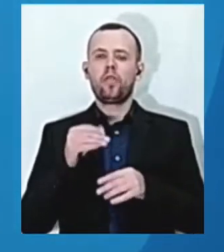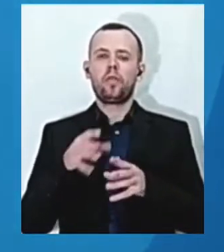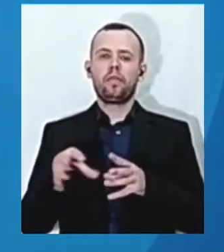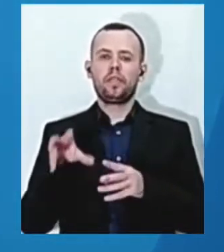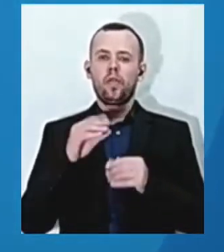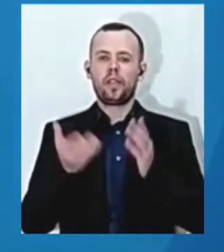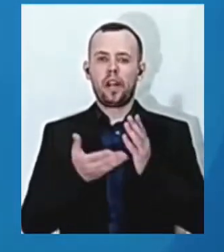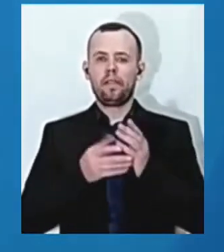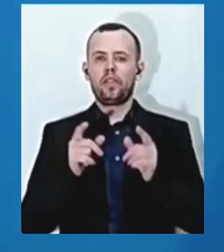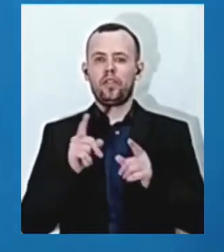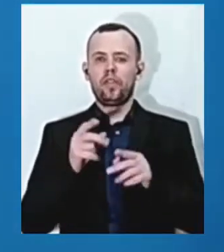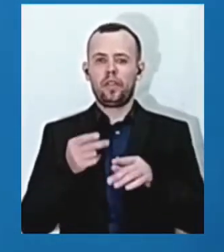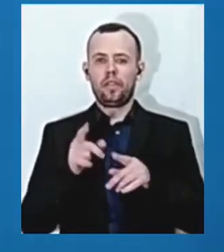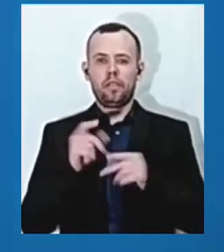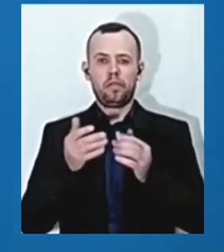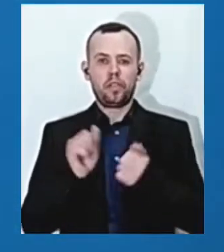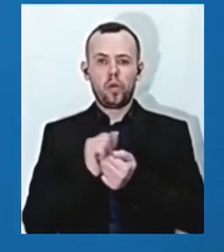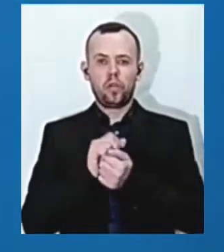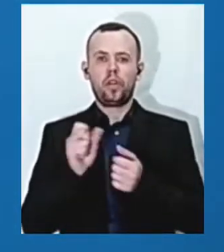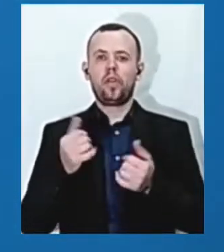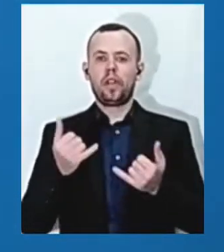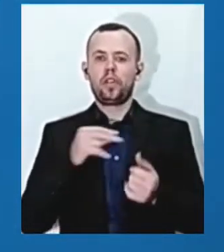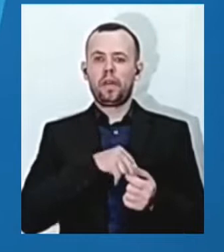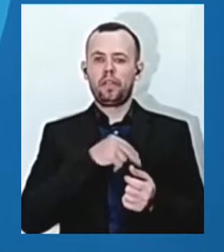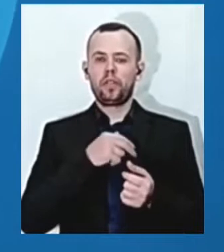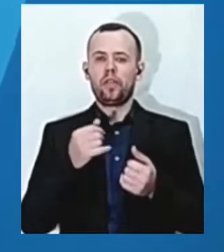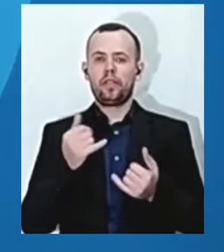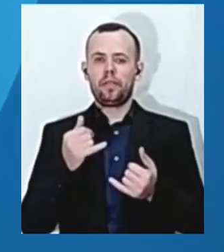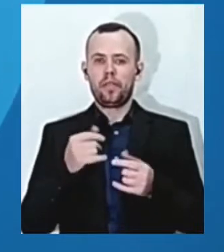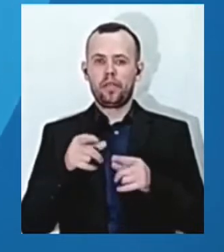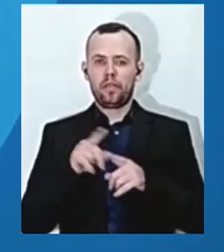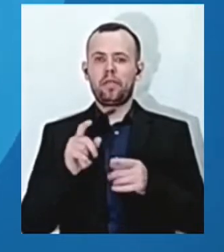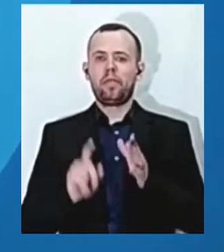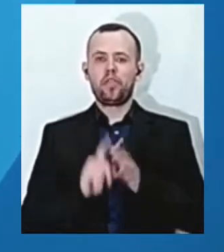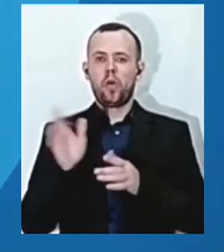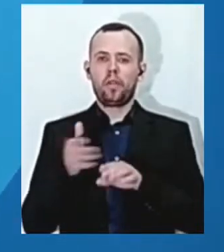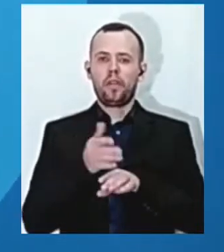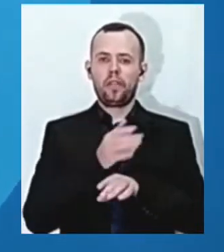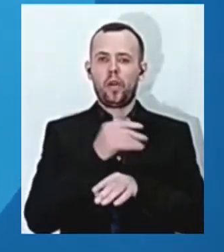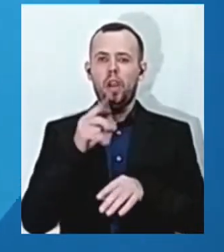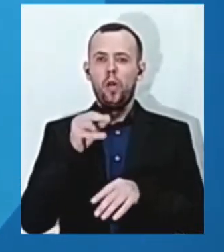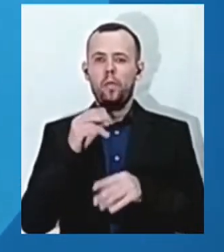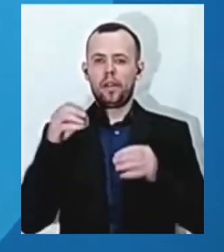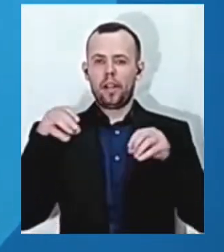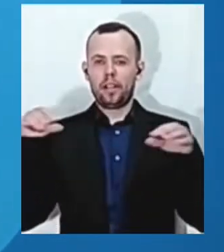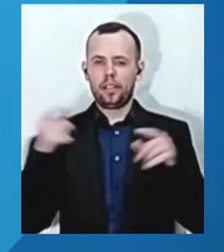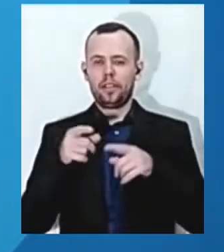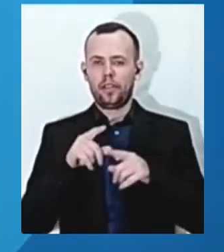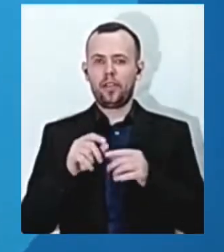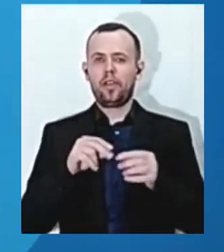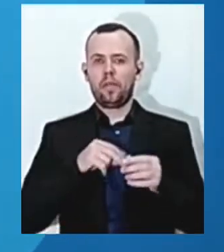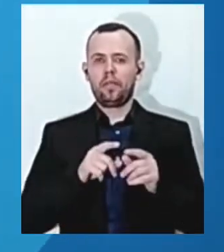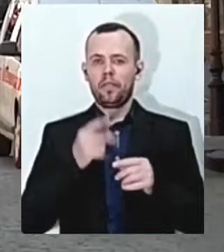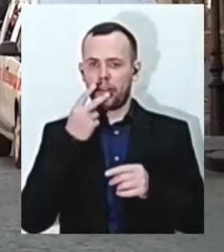вони засихають. Наразі працівники КП «Одеськміськсвітло» почали демонтувати ілюмінацію з гілок. Роботи бачила Олександра Пономаренко,